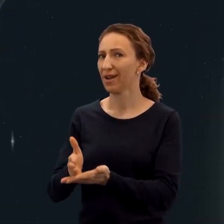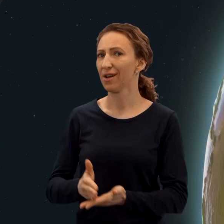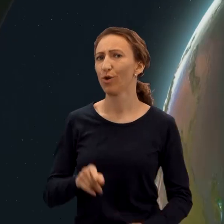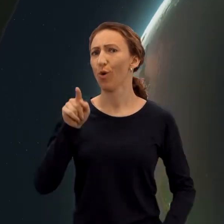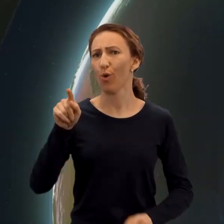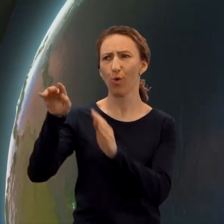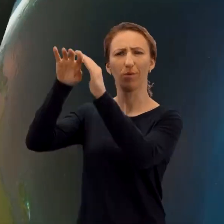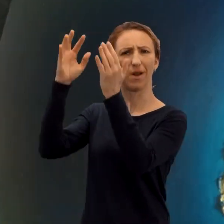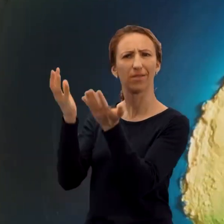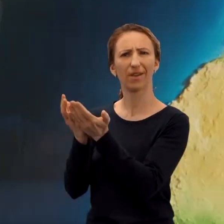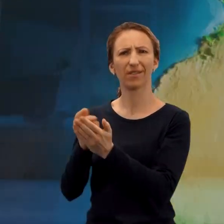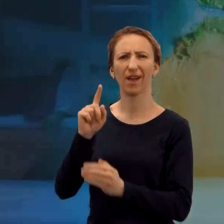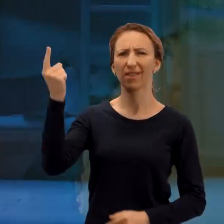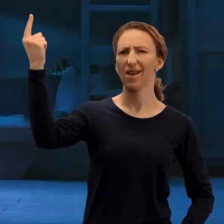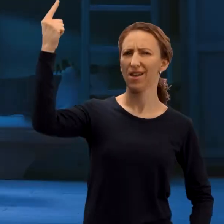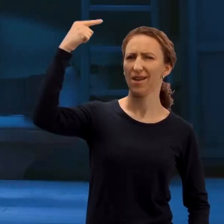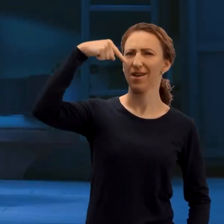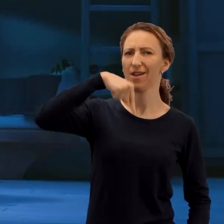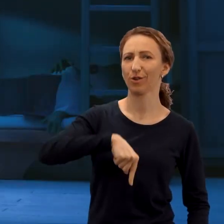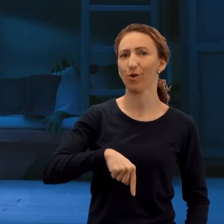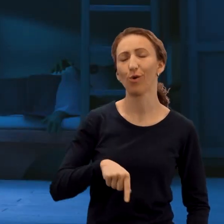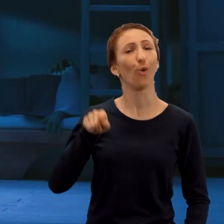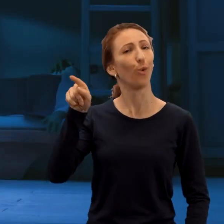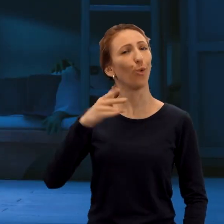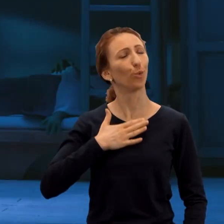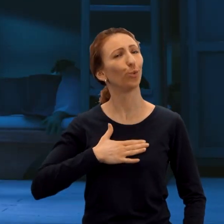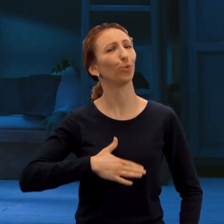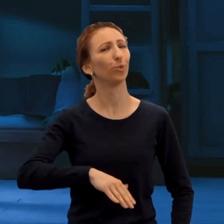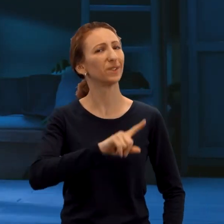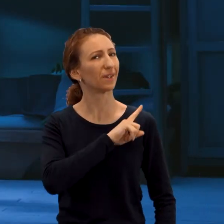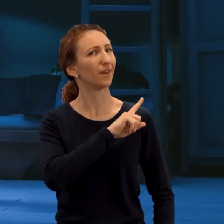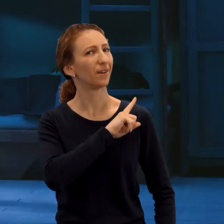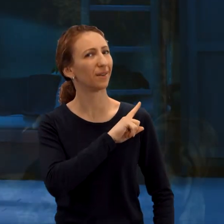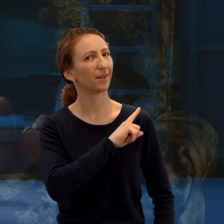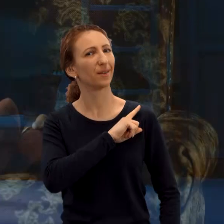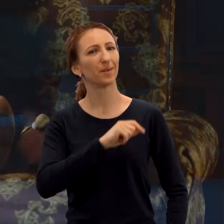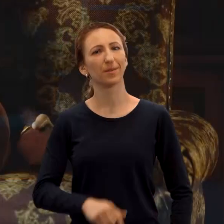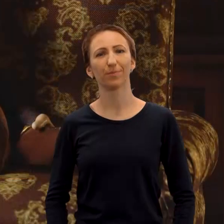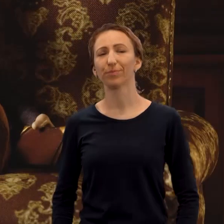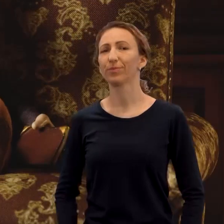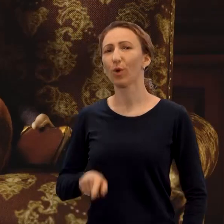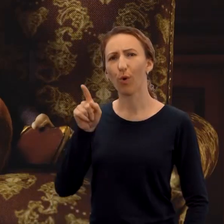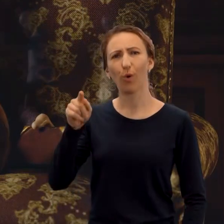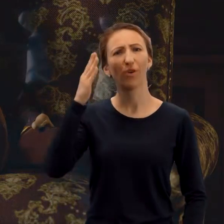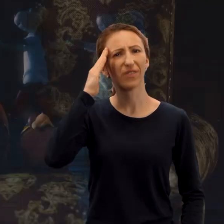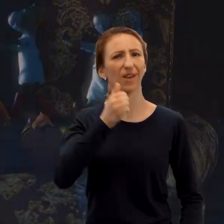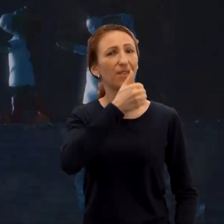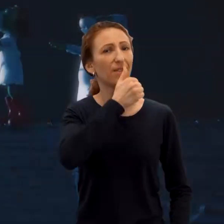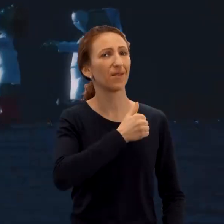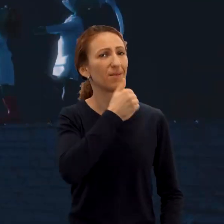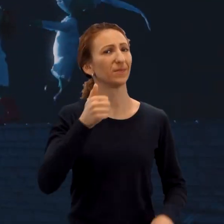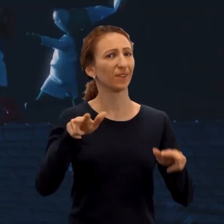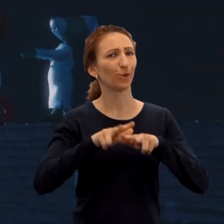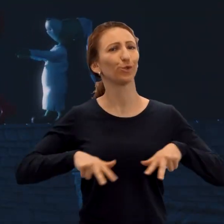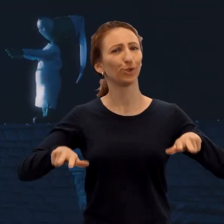I choć przybył z dalekiej krainy I choć lubi samotne godziny Zna sekret